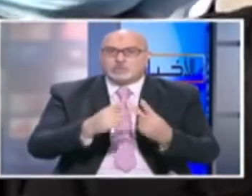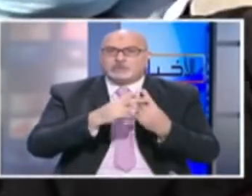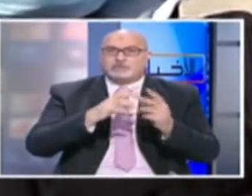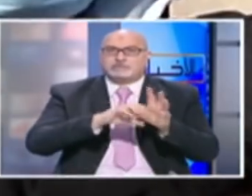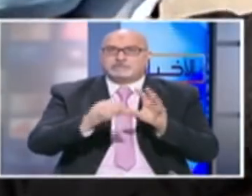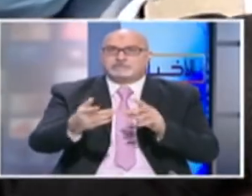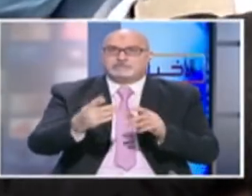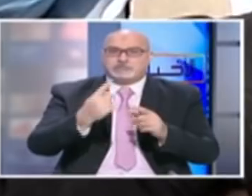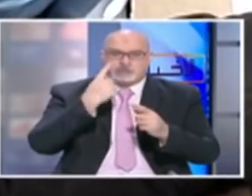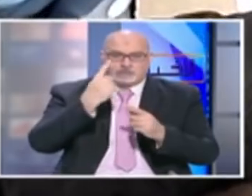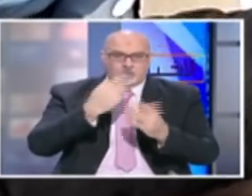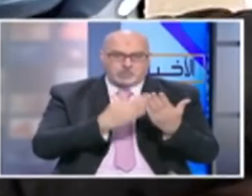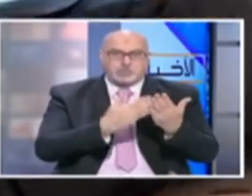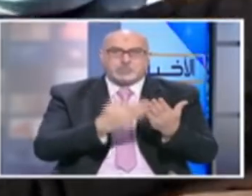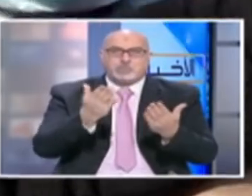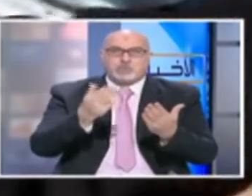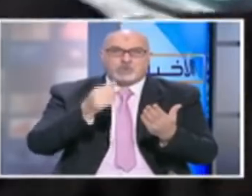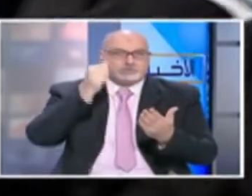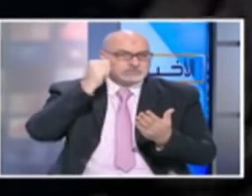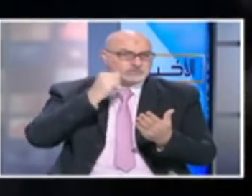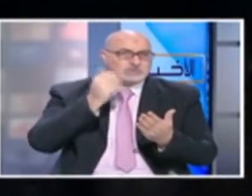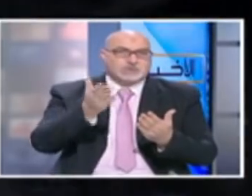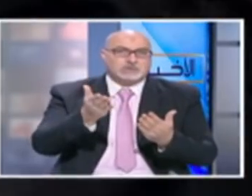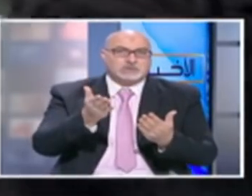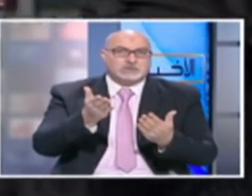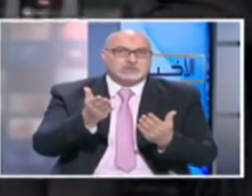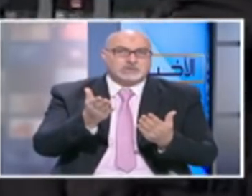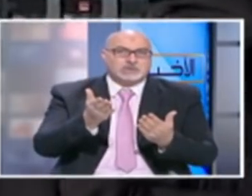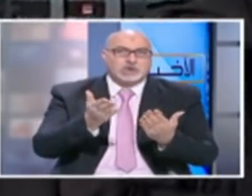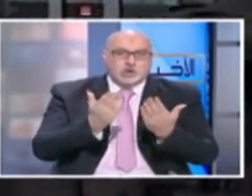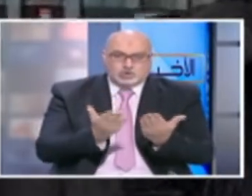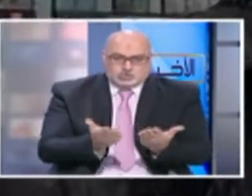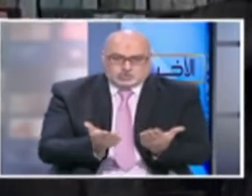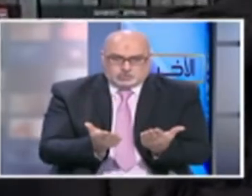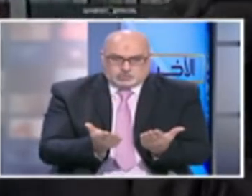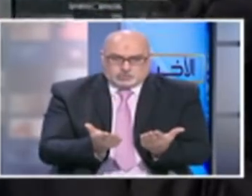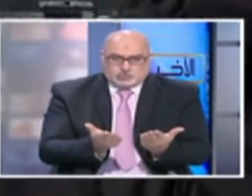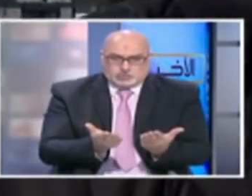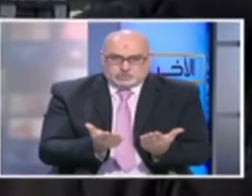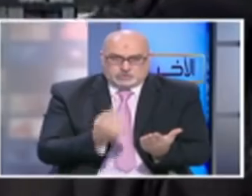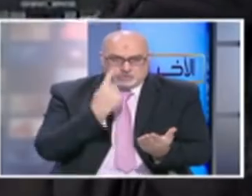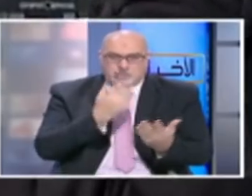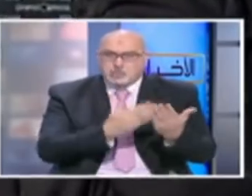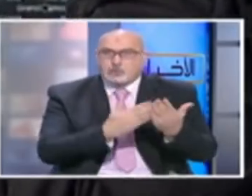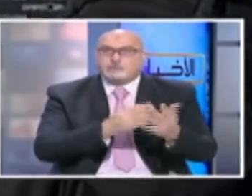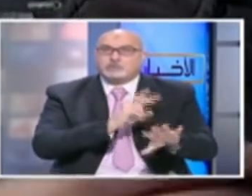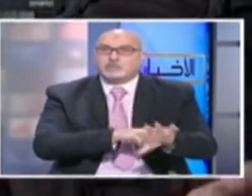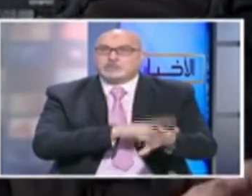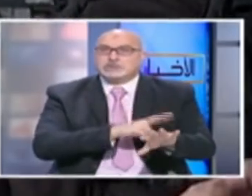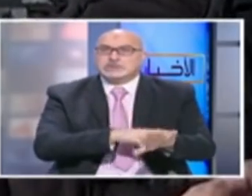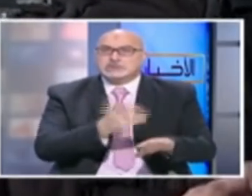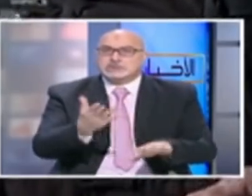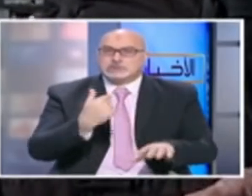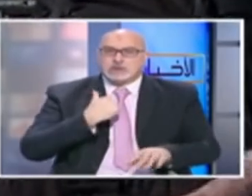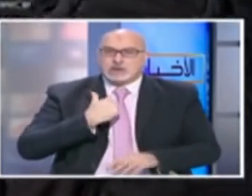هذا عمل فيها لزيل لي جان كي نو سون با هيومانيتير ليولي هيومانيتير او ماروك. وين الخوة في المغرب؟ احنا